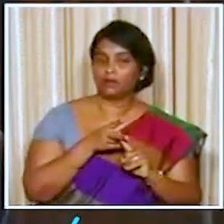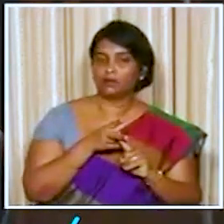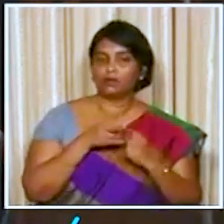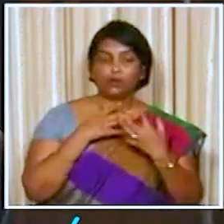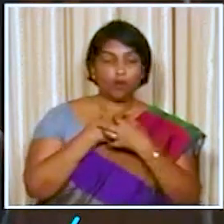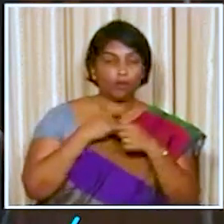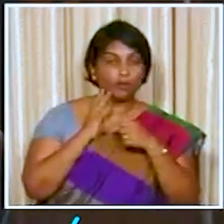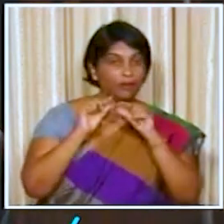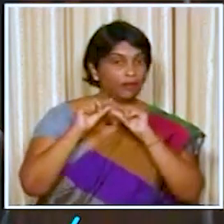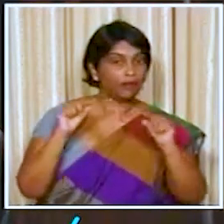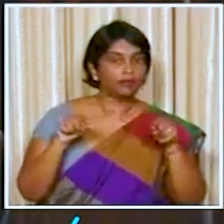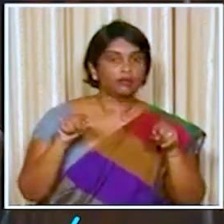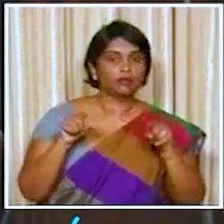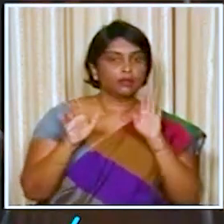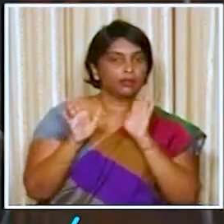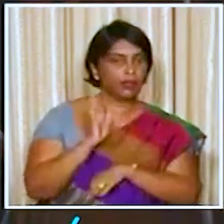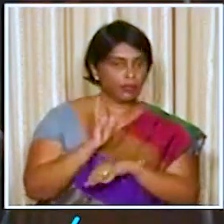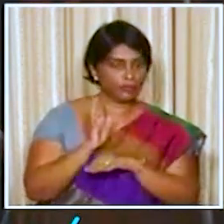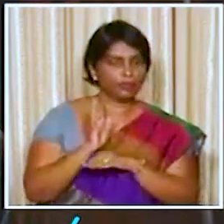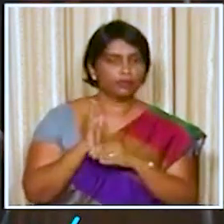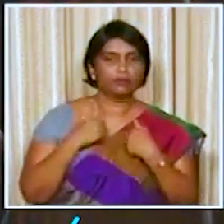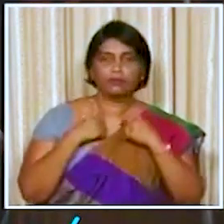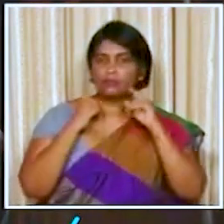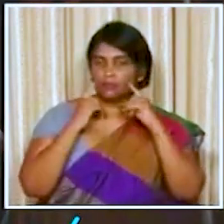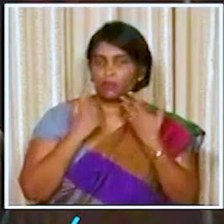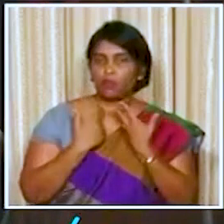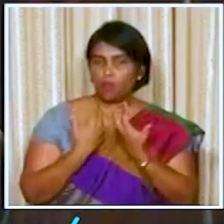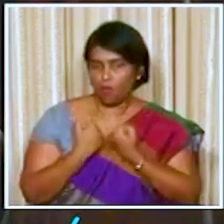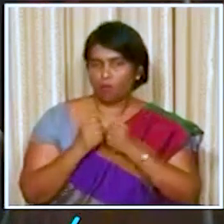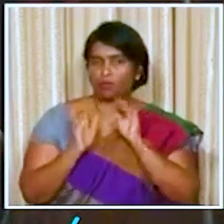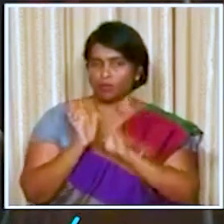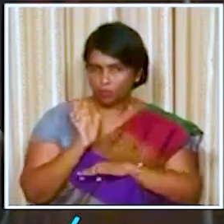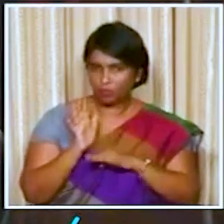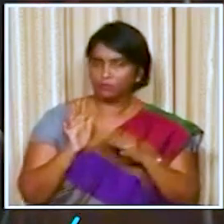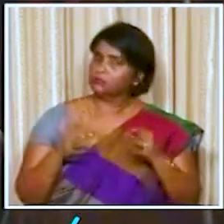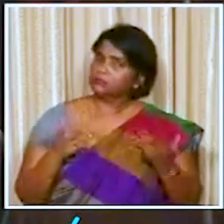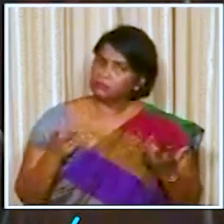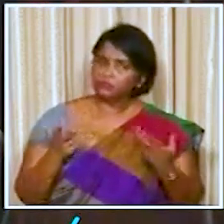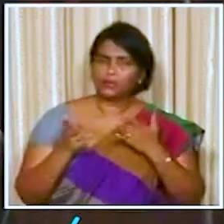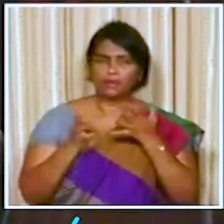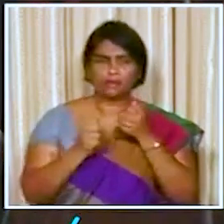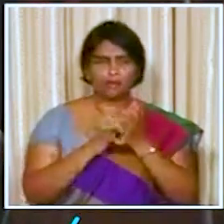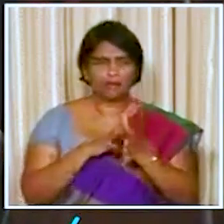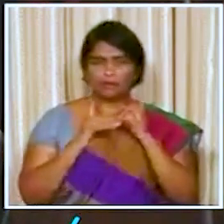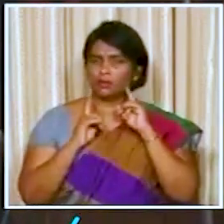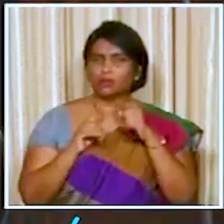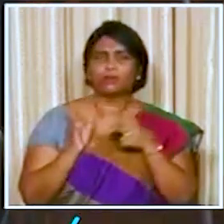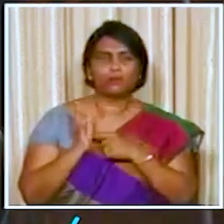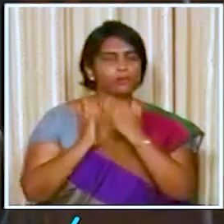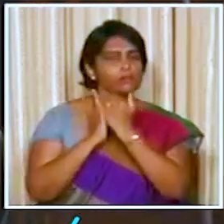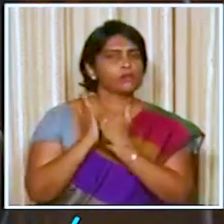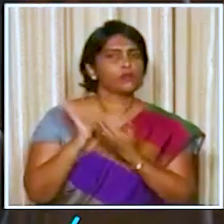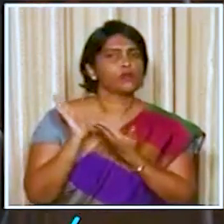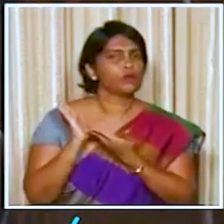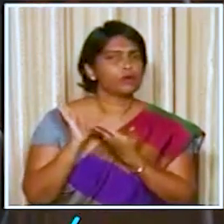පළවෙනි වාක්‍ය තුල ඒක ඇල්ල අතරලා අපි දන්නේ මේක ඕනකමින්ම එහෙම කරාද නැත්නම් ඒක අතරදීමද මොකක්ද කියලා මේ ලයිස්තුව මොකක්ද